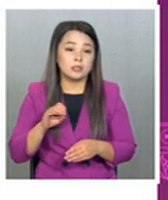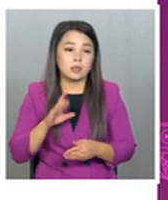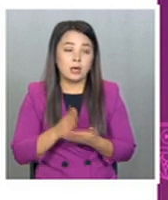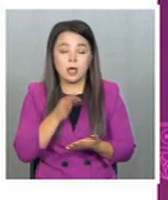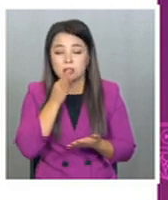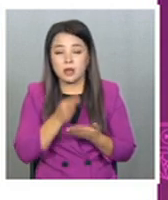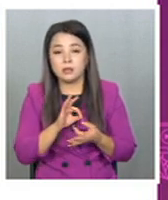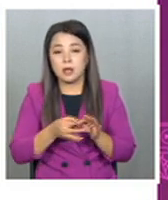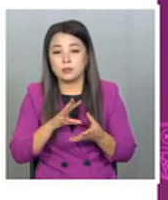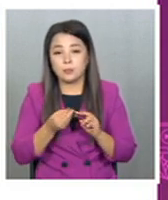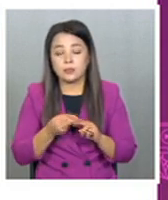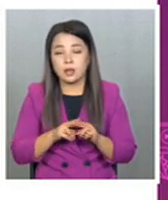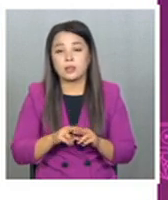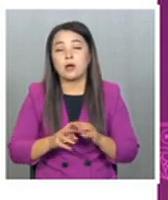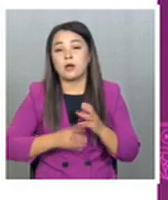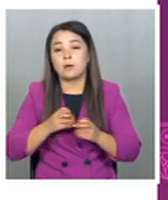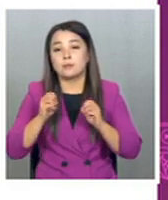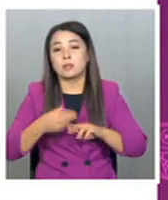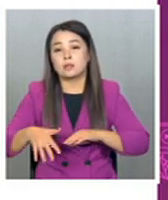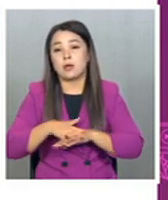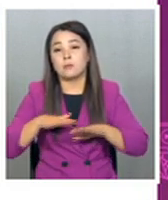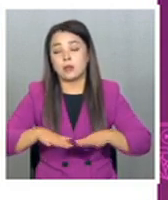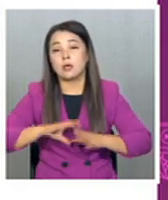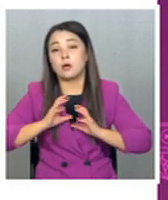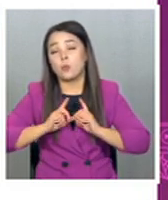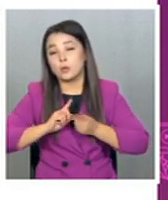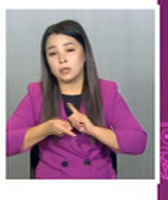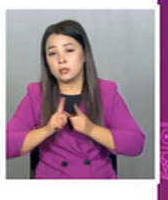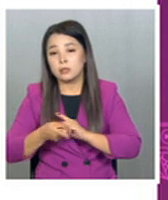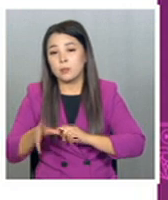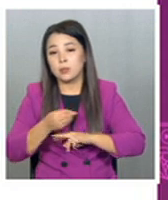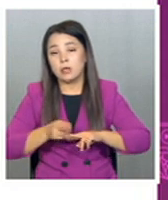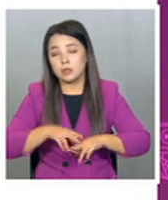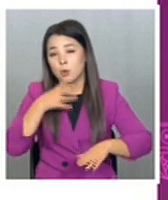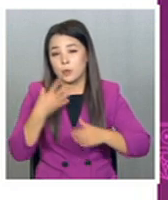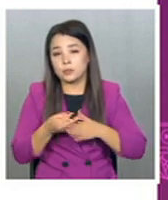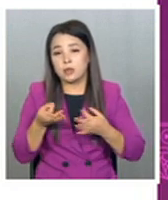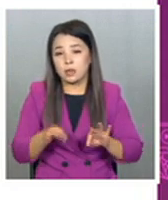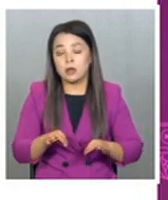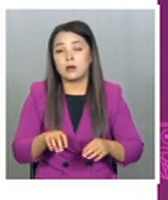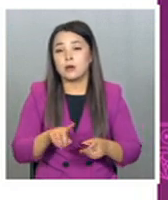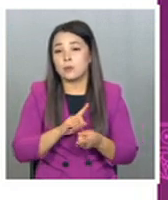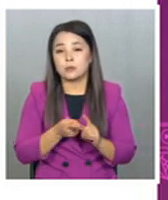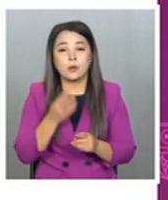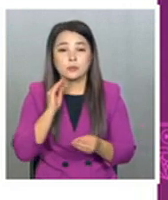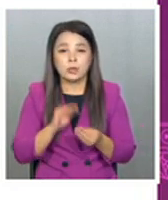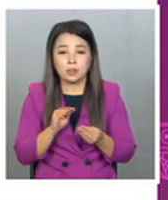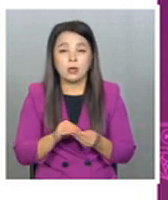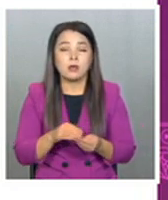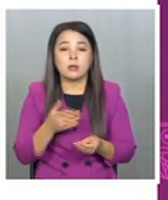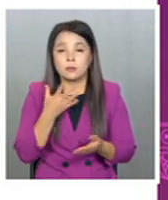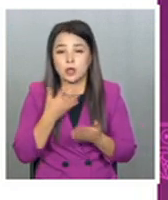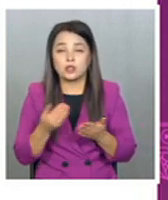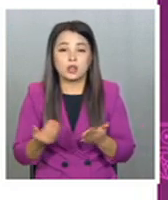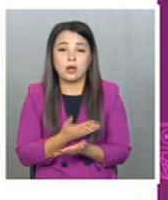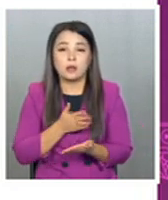Жаһандануға төтеп беріп, әлемдік өзгерістердің жағымды тұстарын сіңіре отырып, өзіндік нақышты жоғалтпай, жаңа үлгіде, жаңа